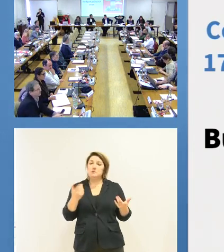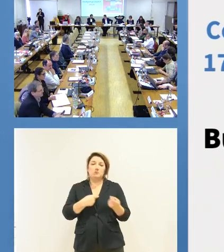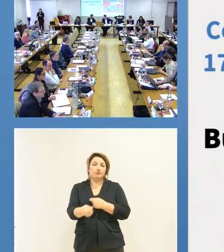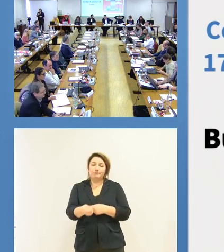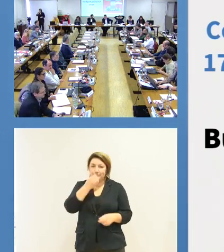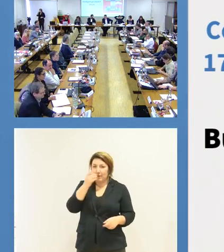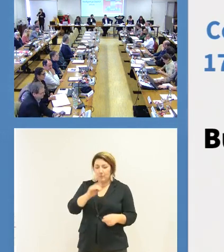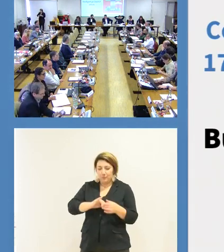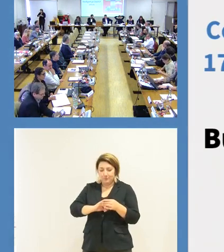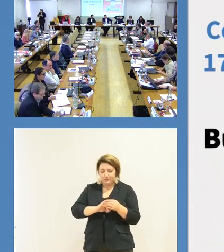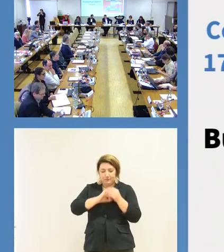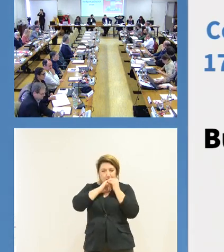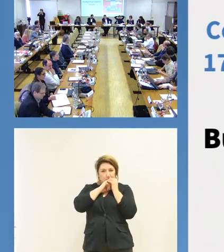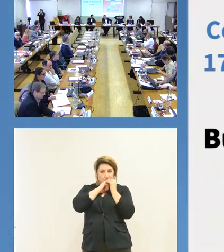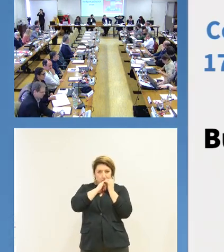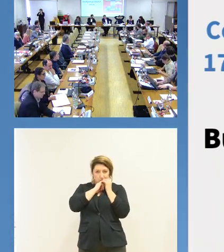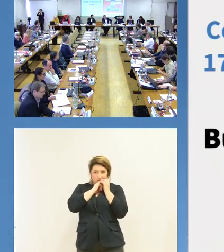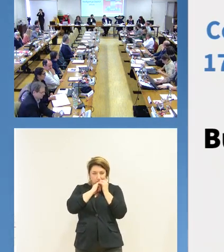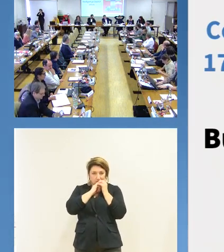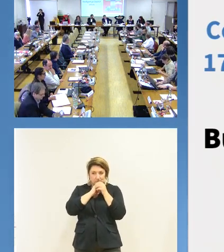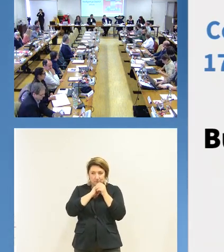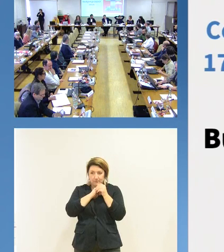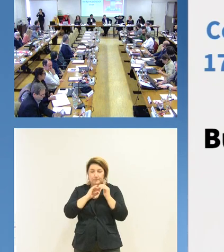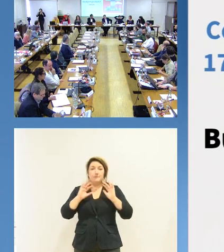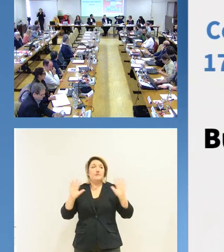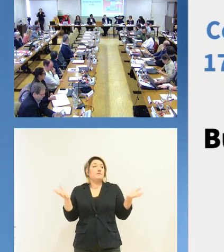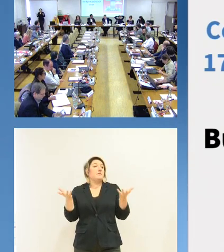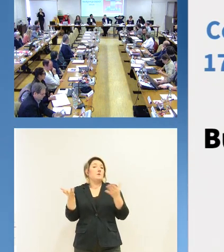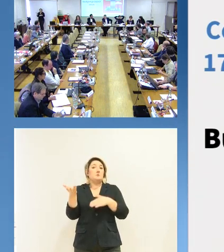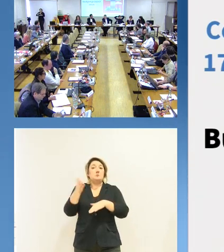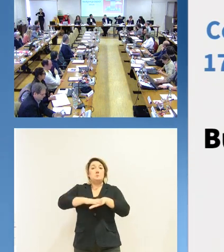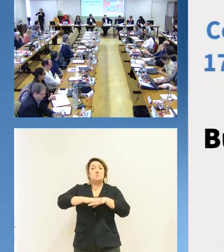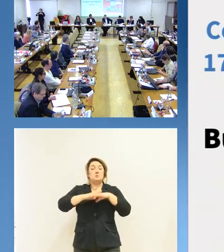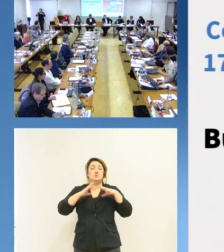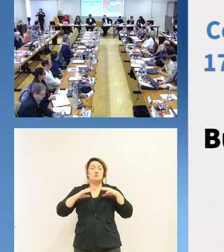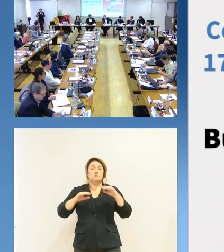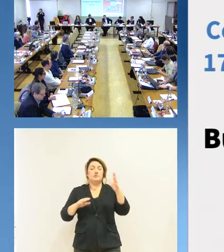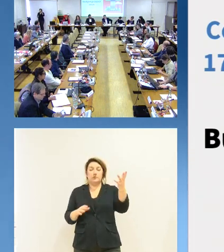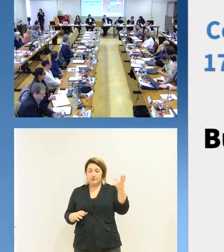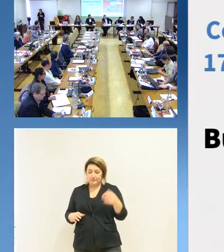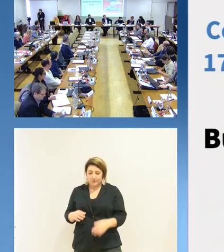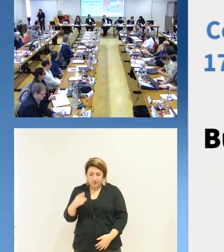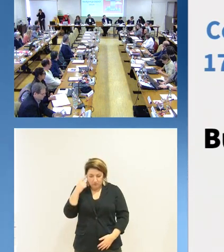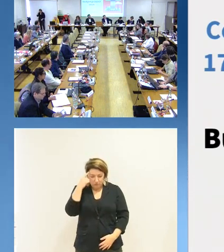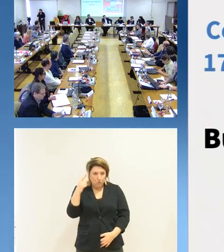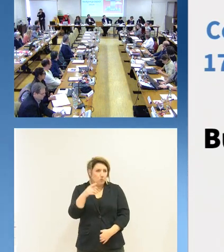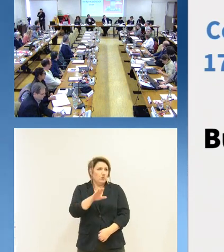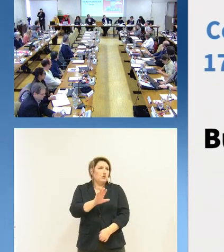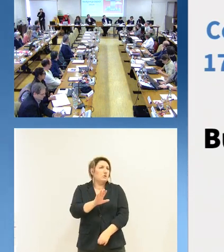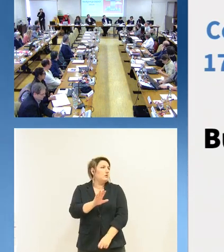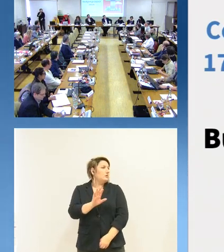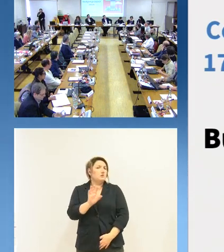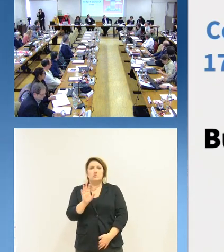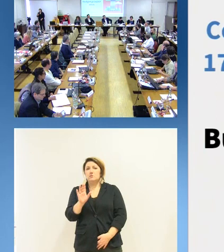le bon alors en pratique il faut qu'il me semble qu'ils ne sont pas nous ne sommes